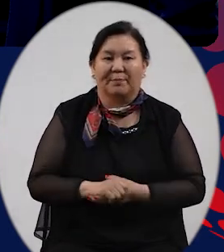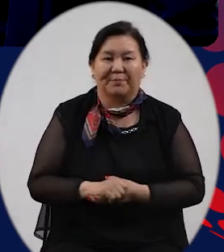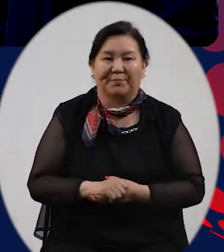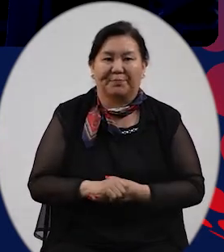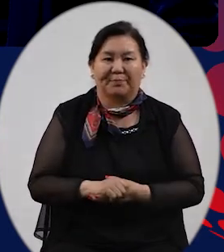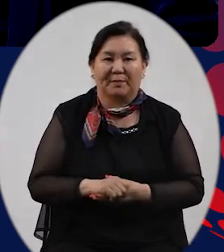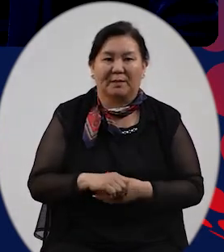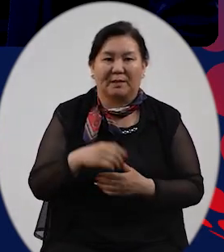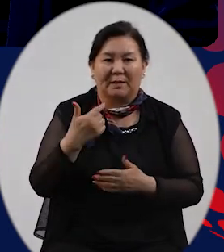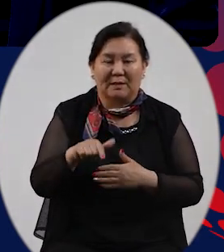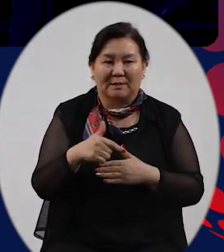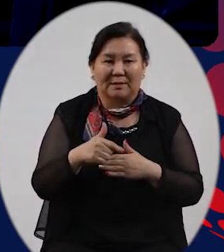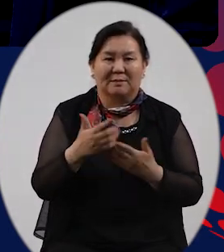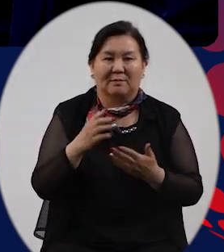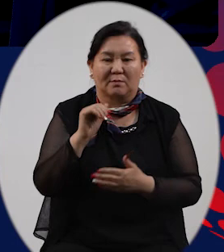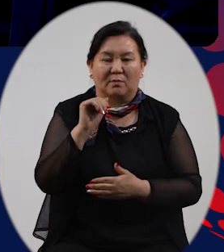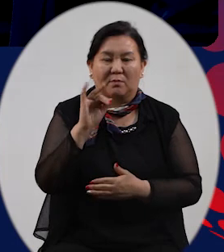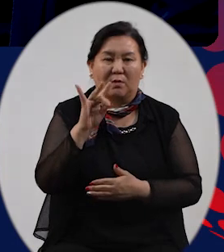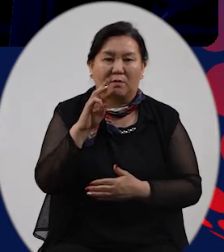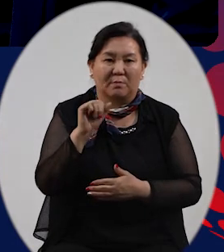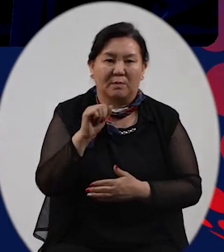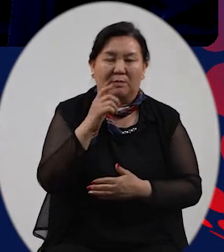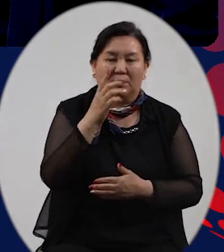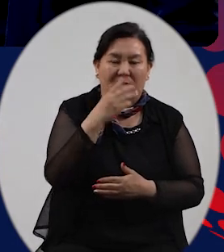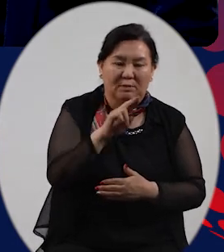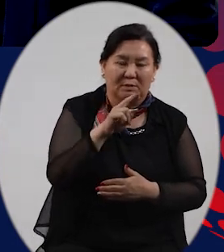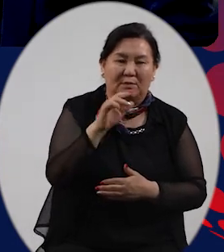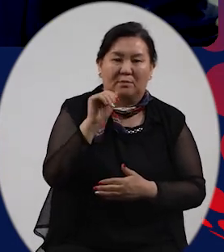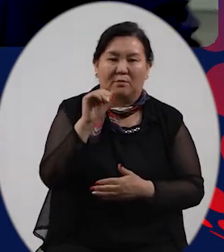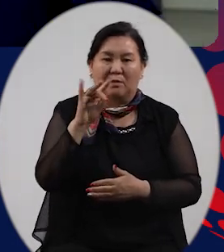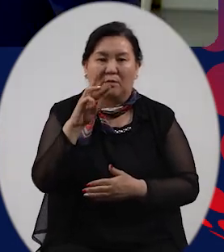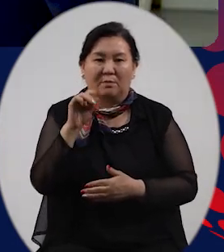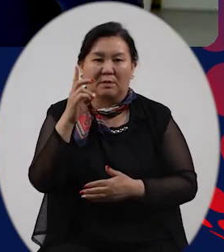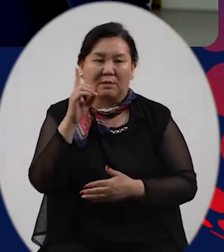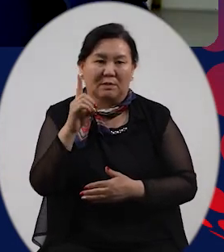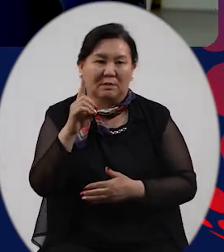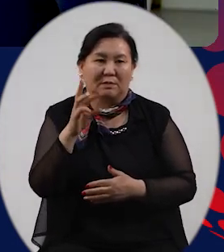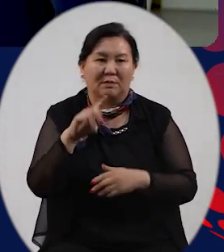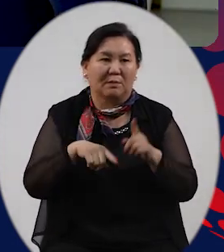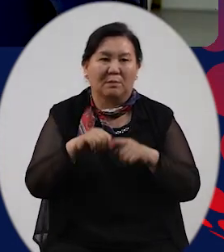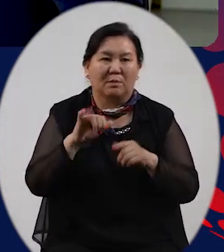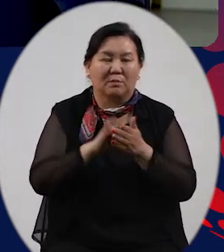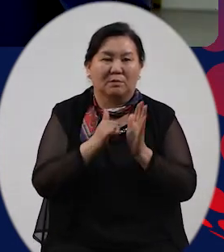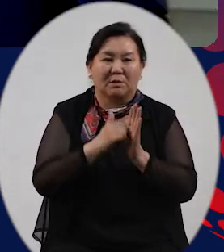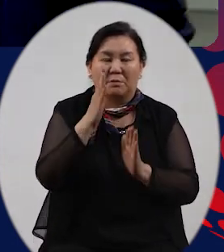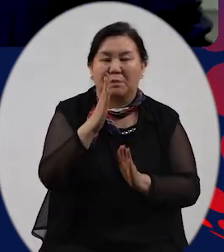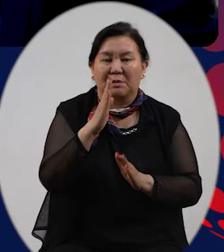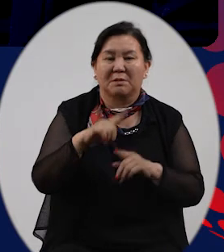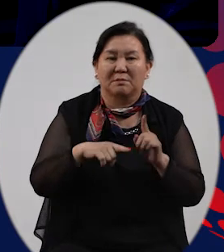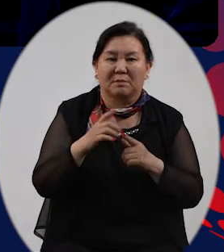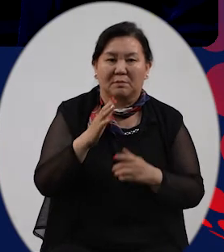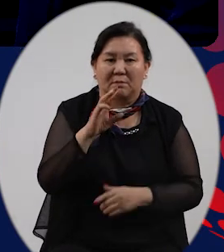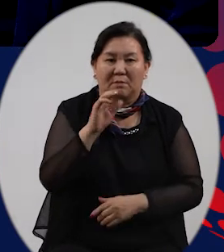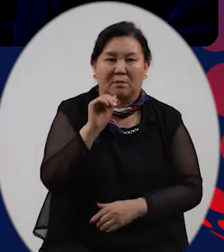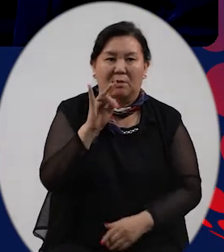үүнээс гадна form B, form E, form D ямар утгатай, ямар учиртай ийм формууд байгаа вэ гэхэлэр форм